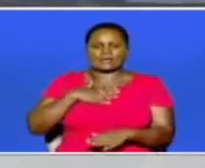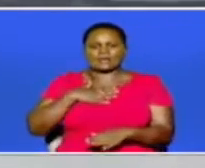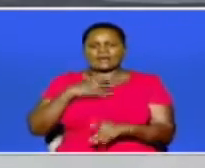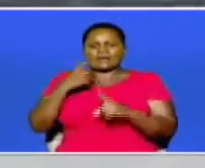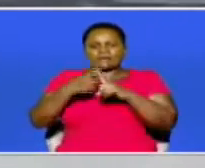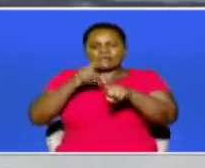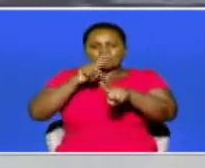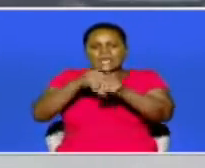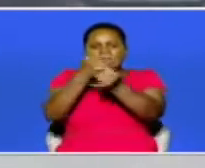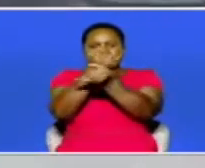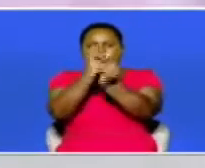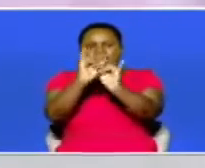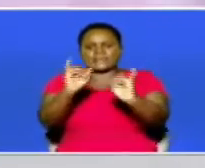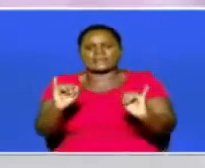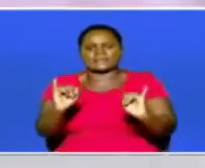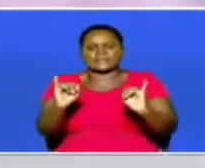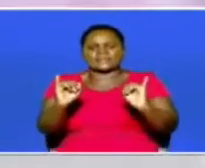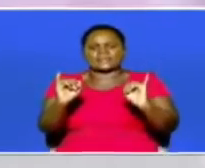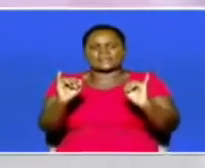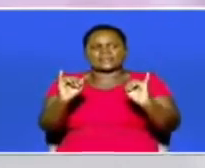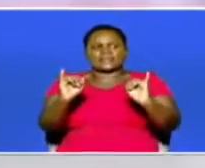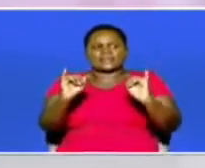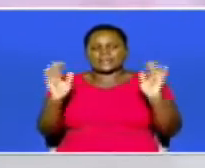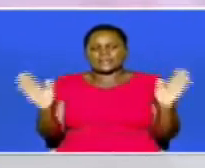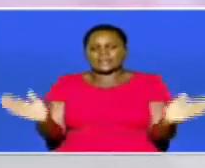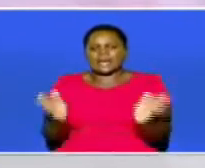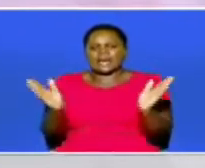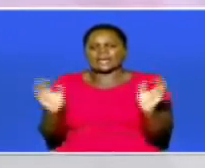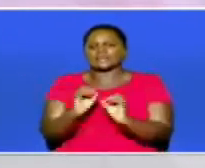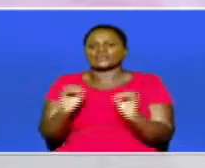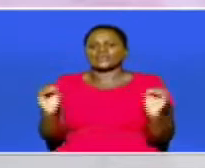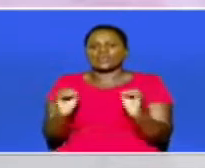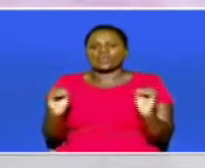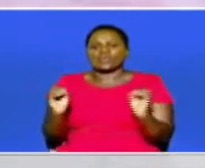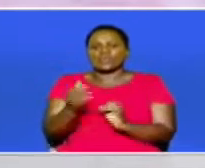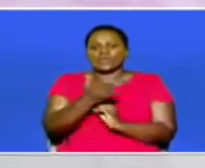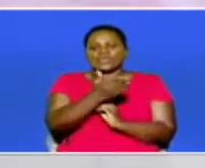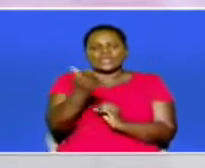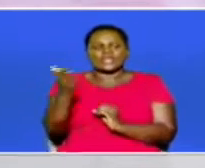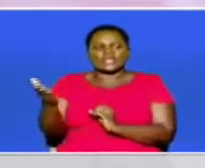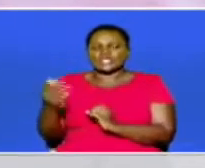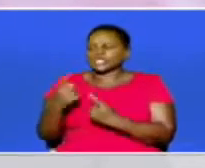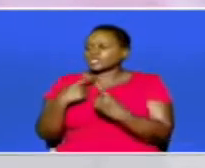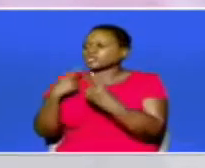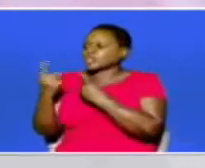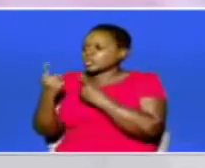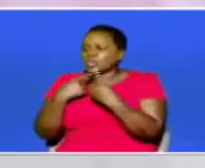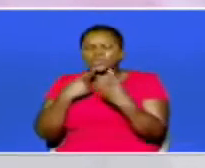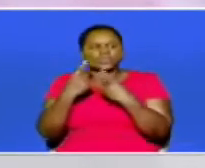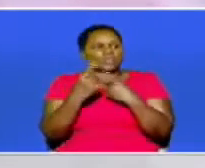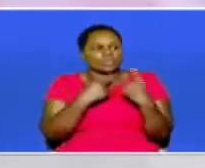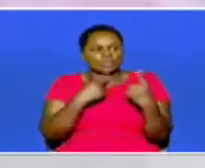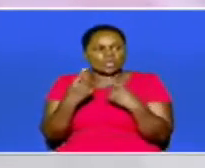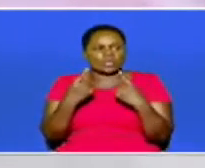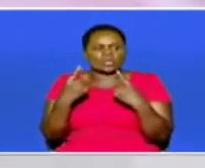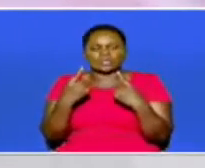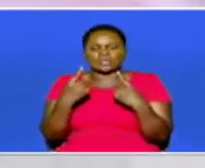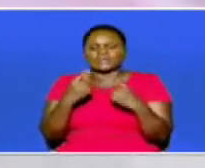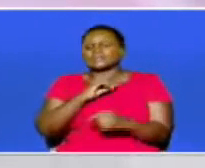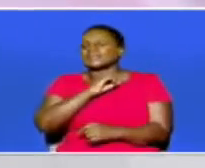since independence. Do not be encouraged by these fellows who keep talking loudly